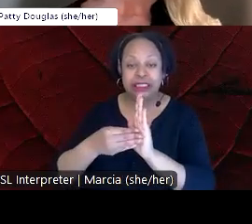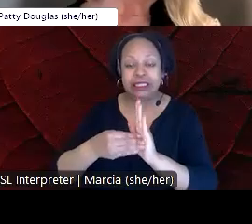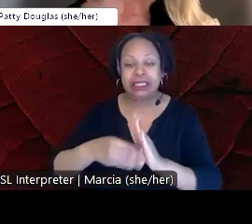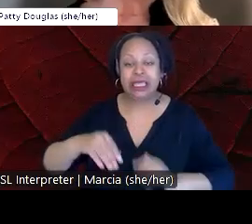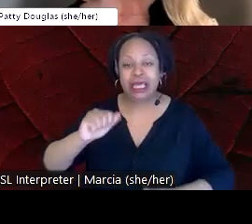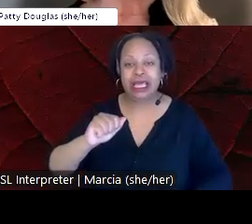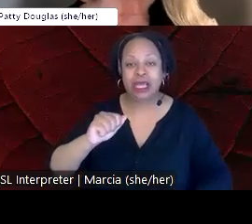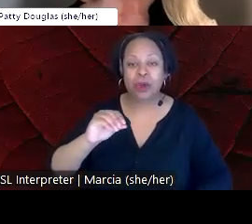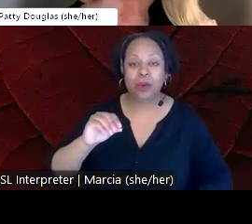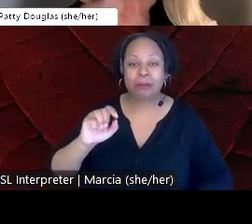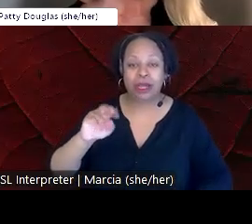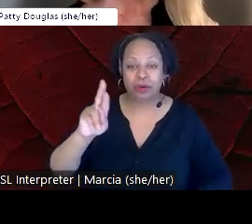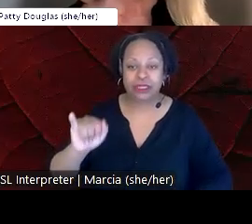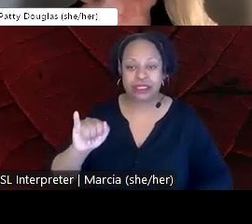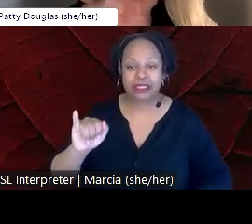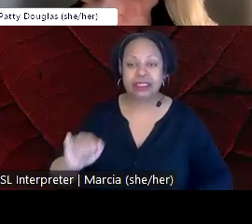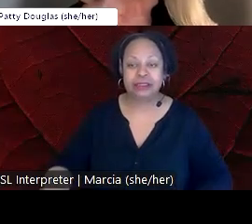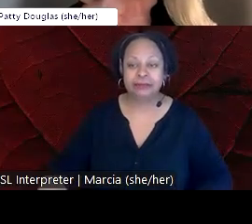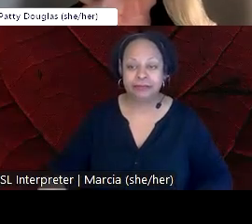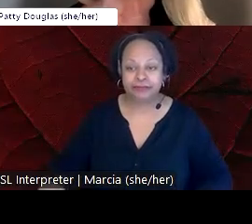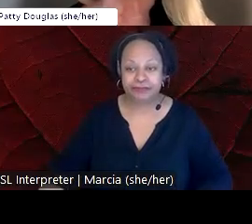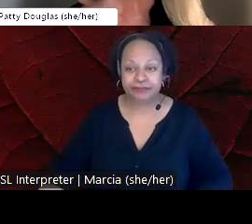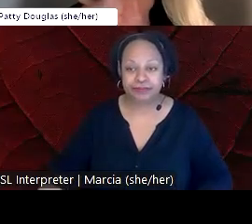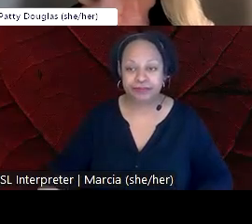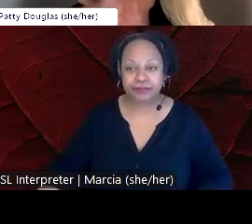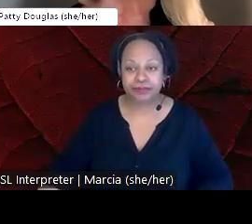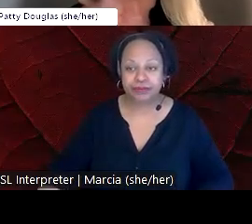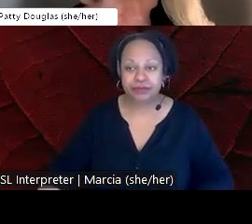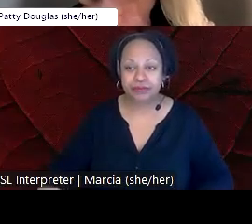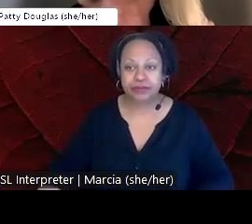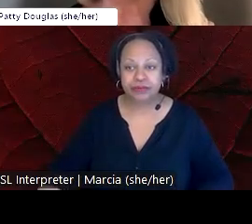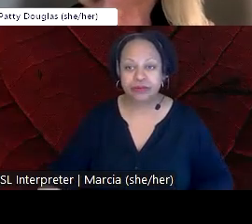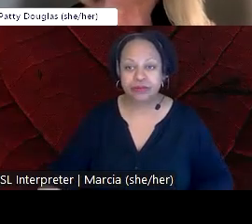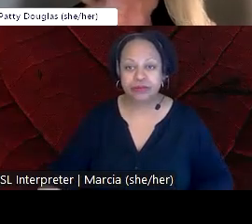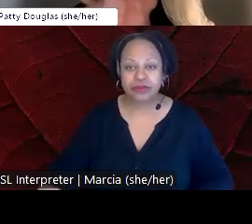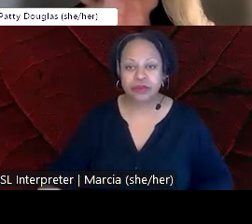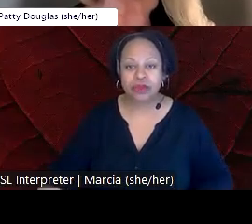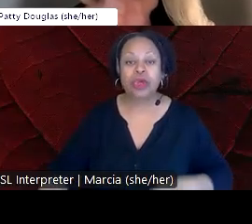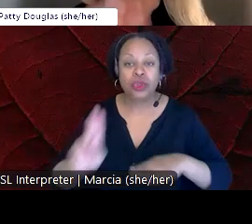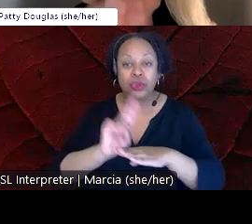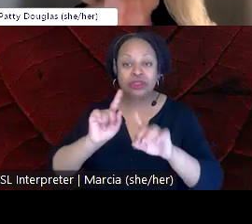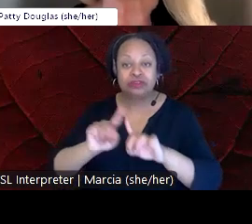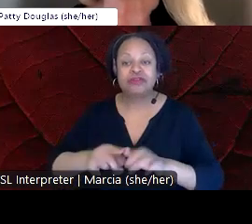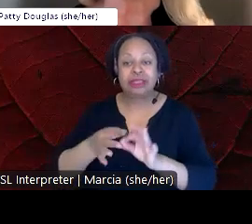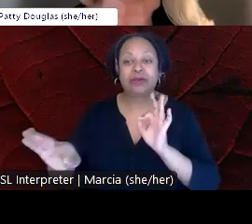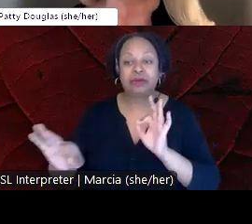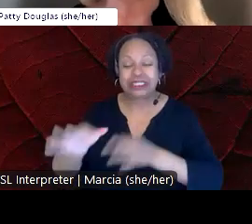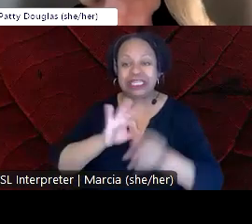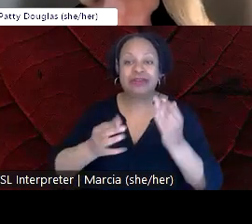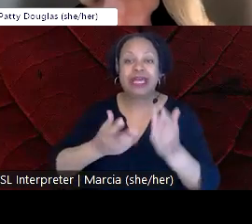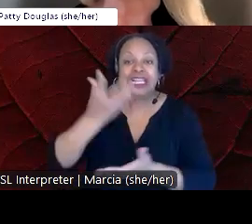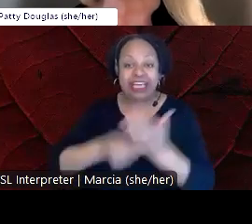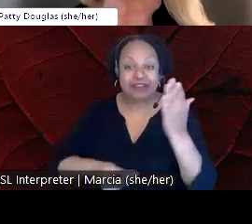il se réapproprie le langage d'un système axé sur le déficit du colonialisme plutôt que de